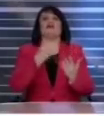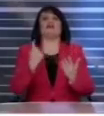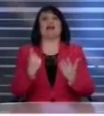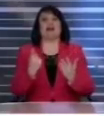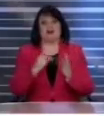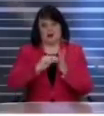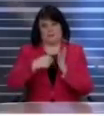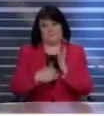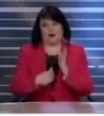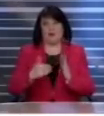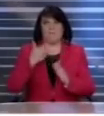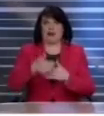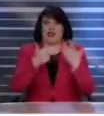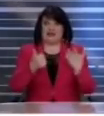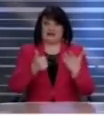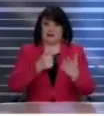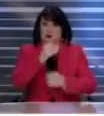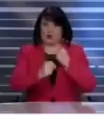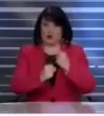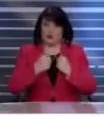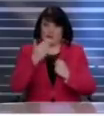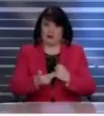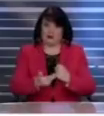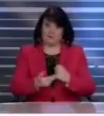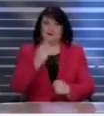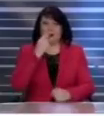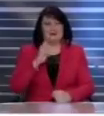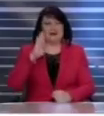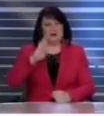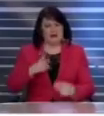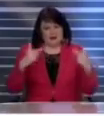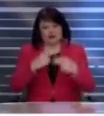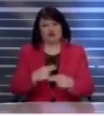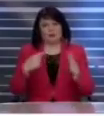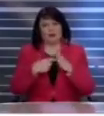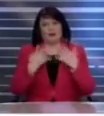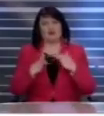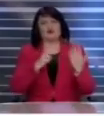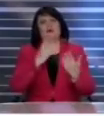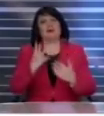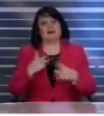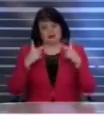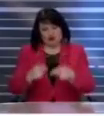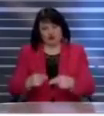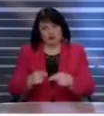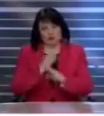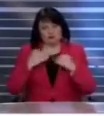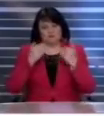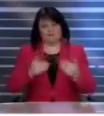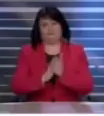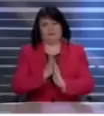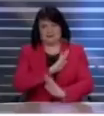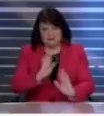ανεστάλλει 6 χρόνια αργότερα μετά το πραξικόπημα των συνταγματαρχών το 1984 για να μπορέσει στη συνέχεια να